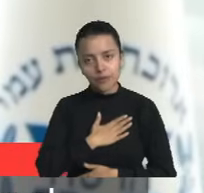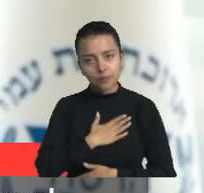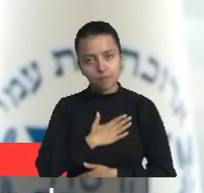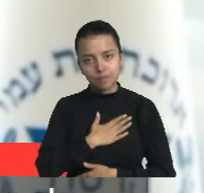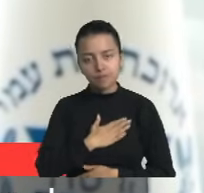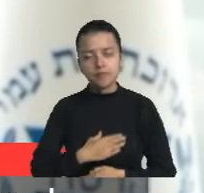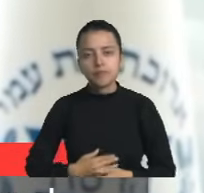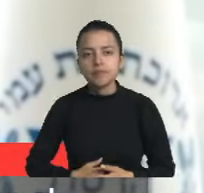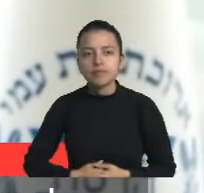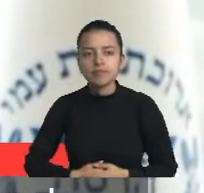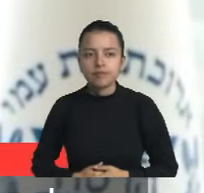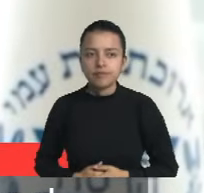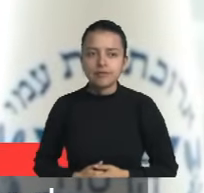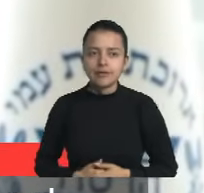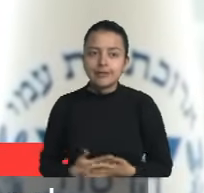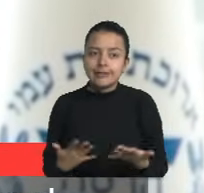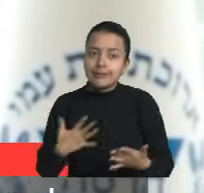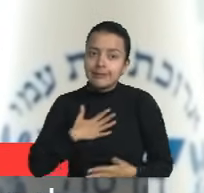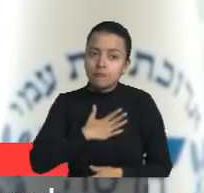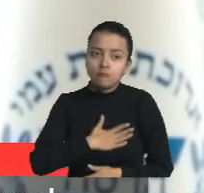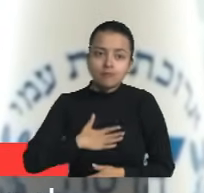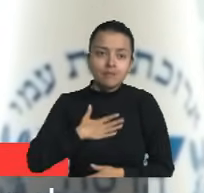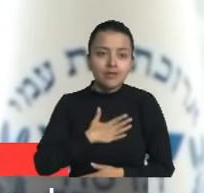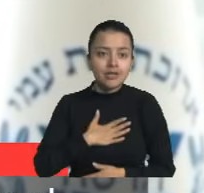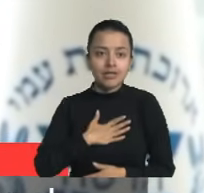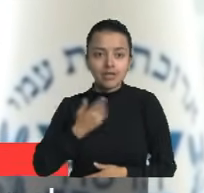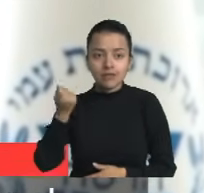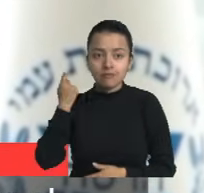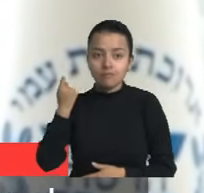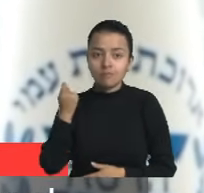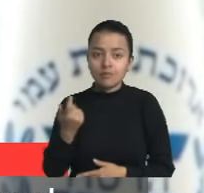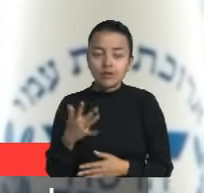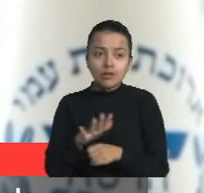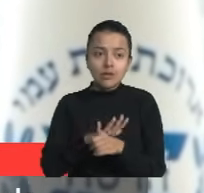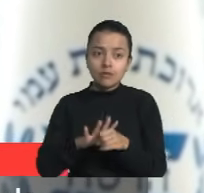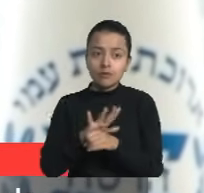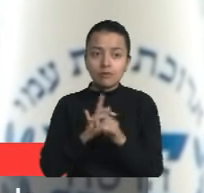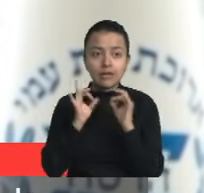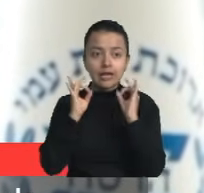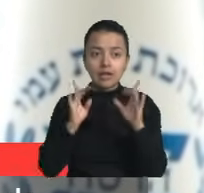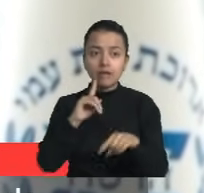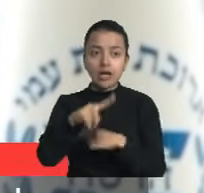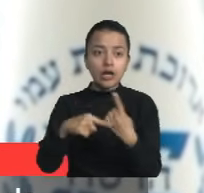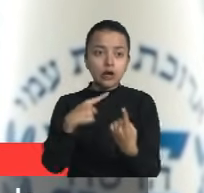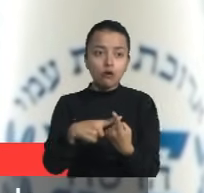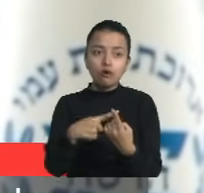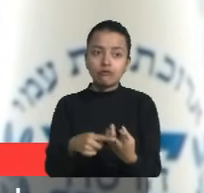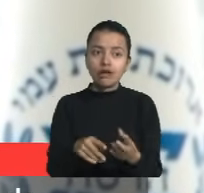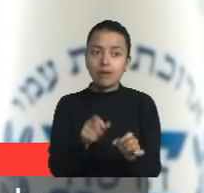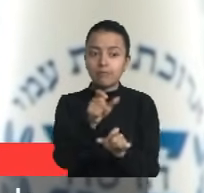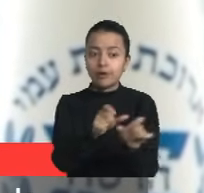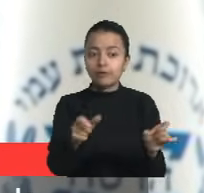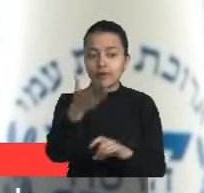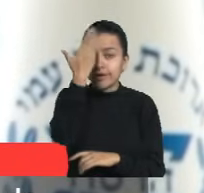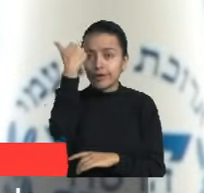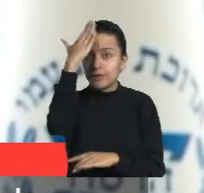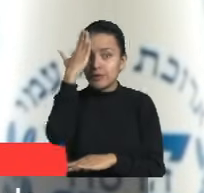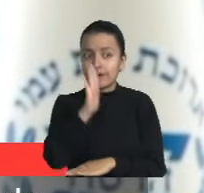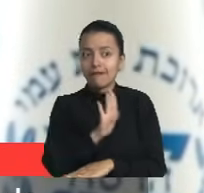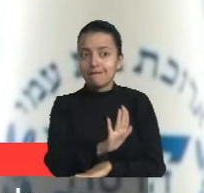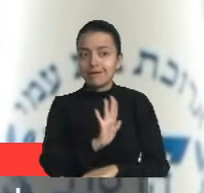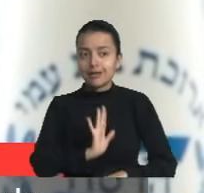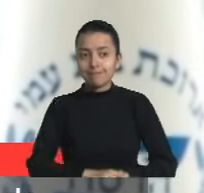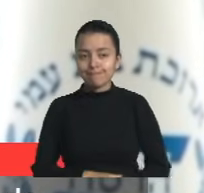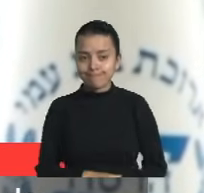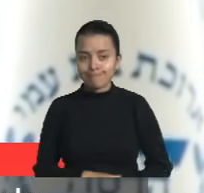טרגי של פגיעה לא מכוונת של כוחותינו באנשים חפים מפשע ברצועת עזה. זה